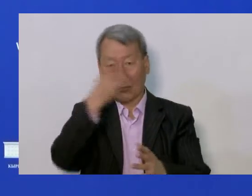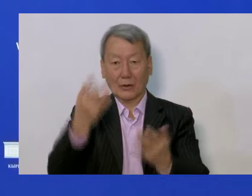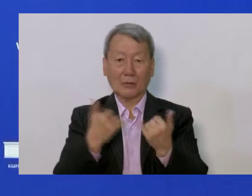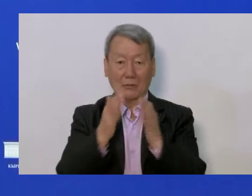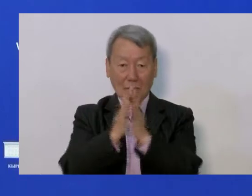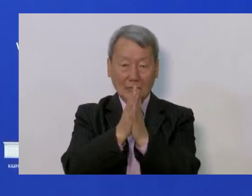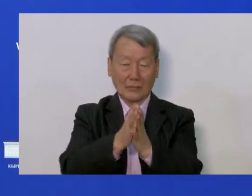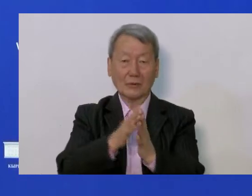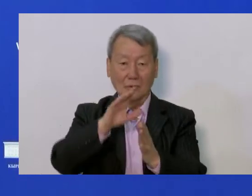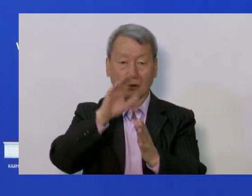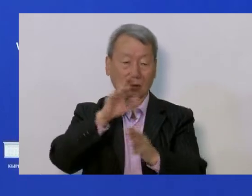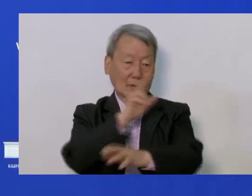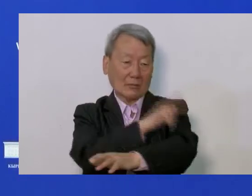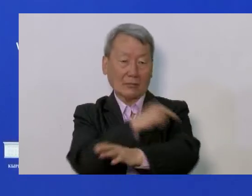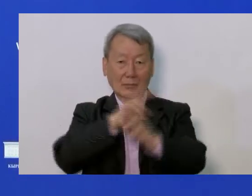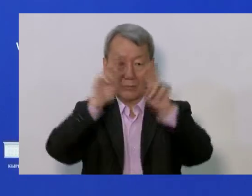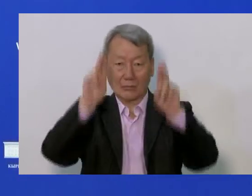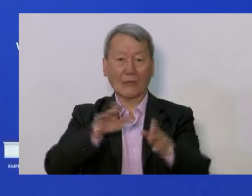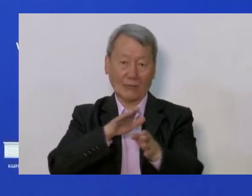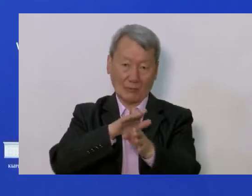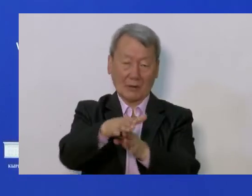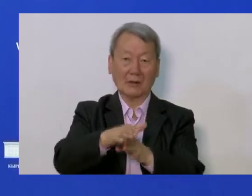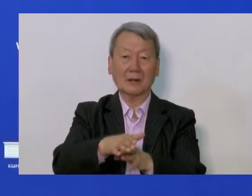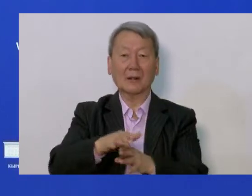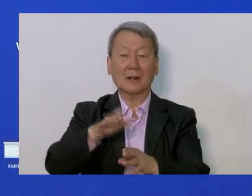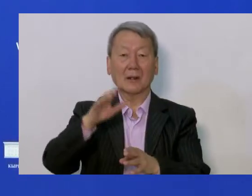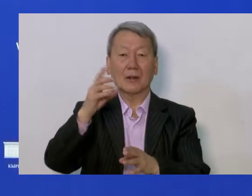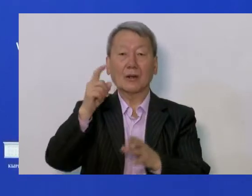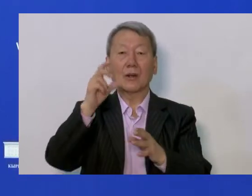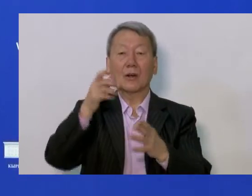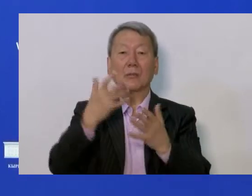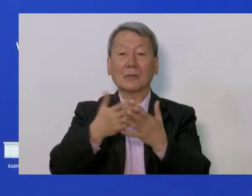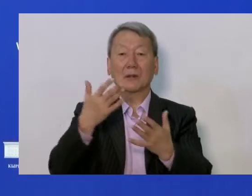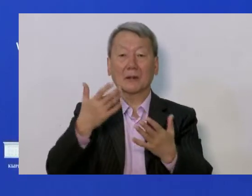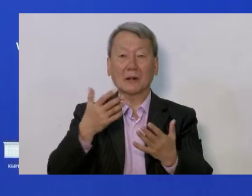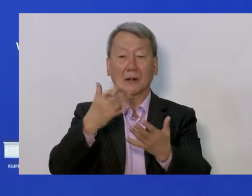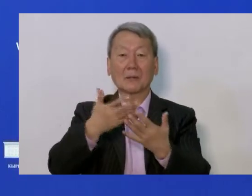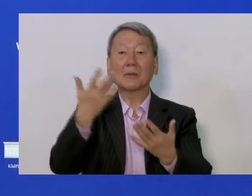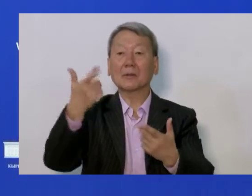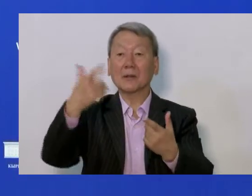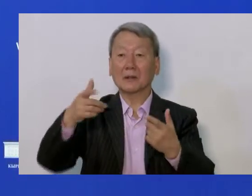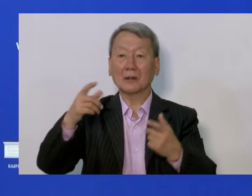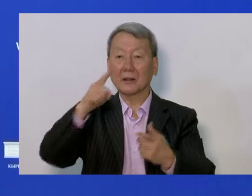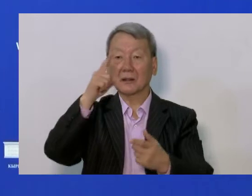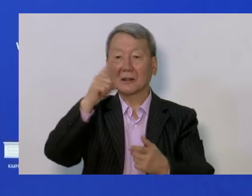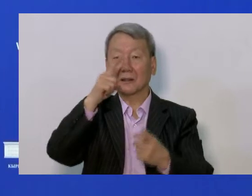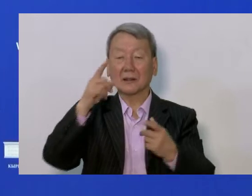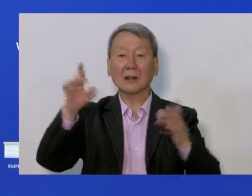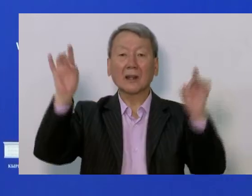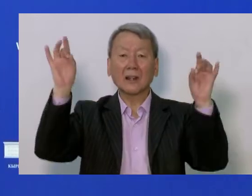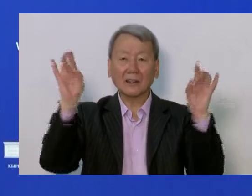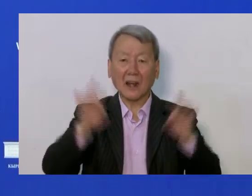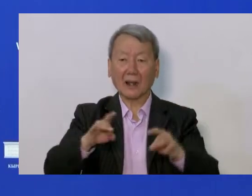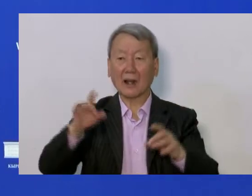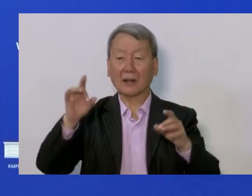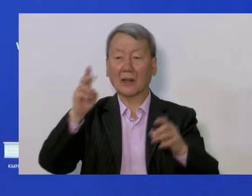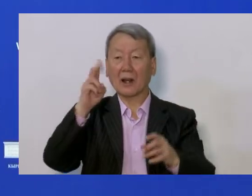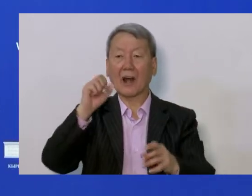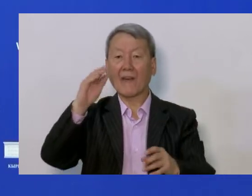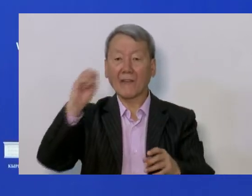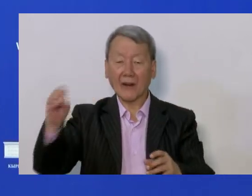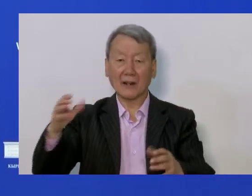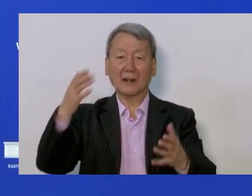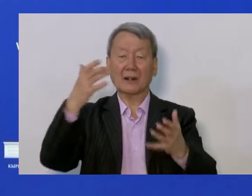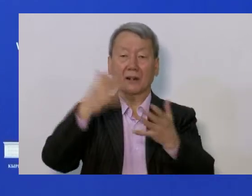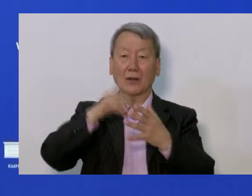кетет элек. Ошол жанакындай чоң банкетный зал, кафе, ресторандардын да ассоциациясы